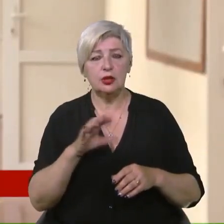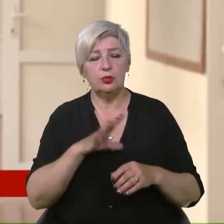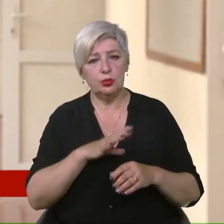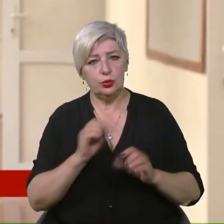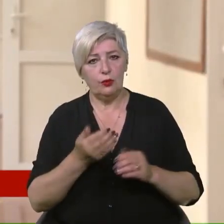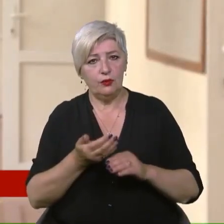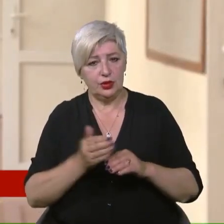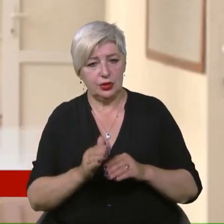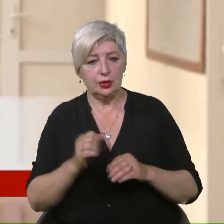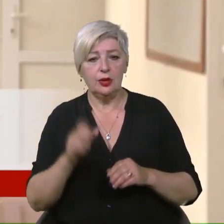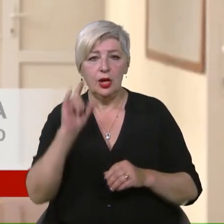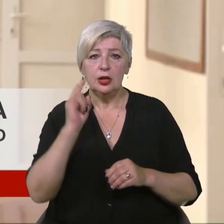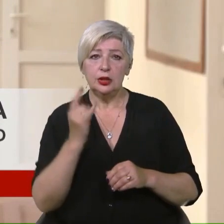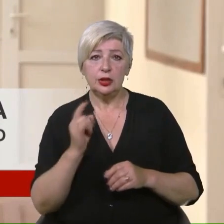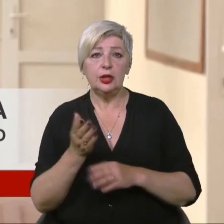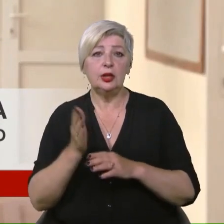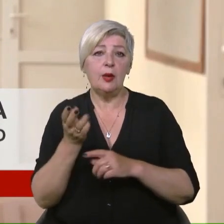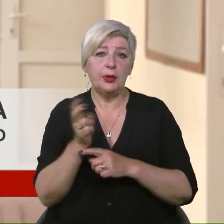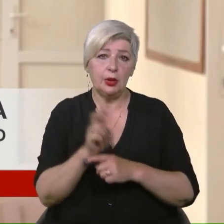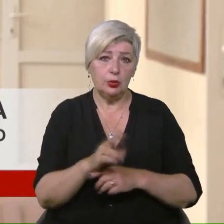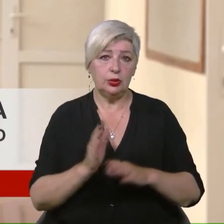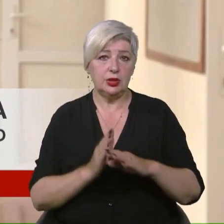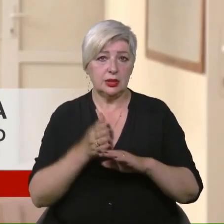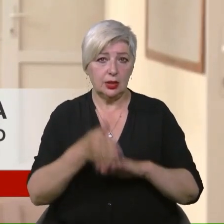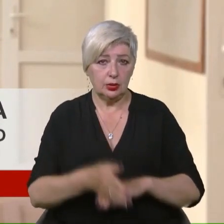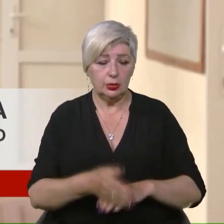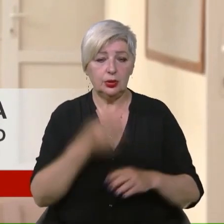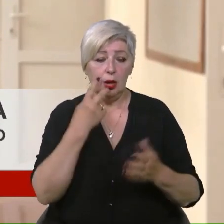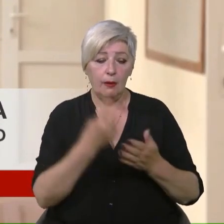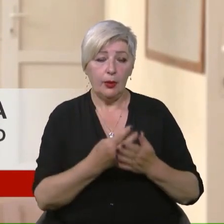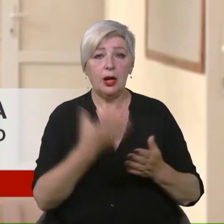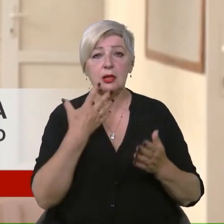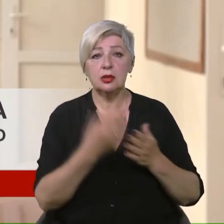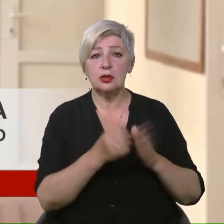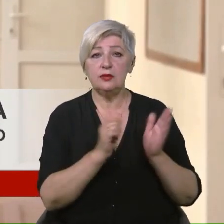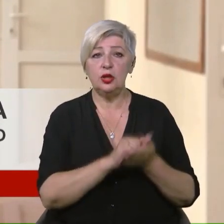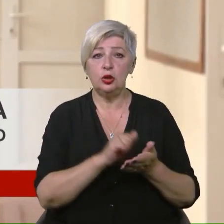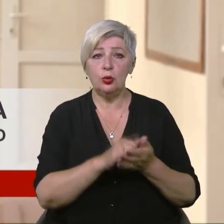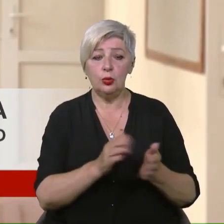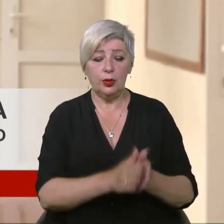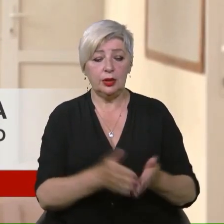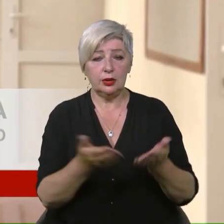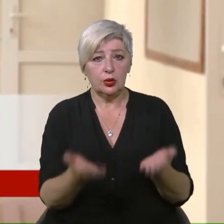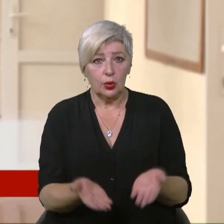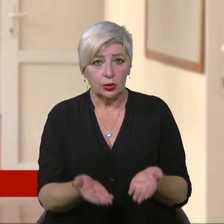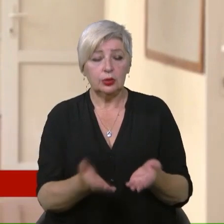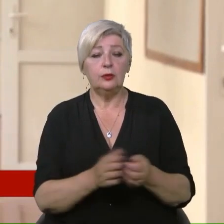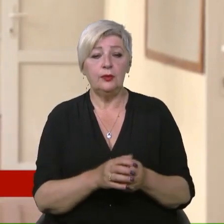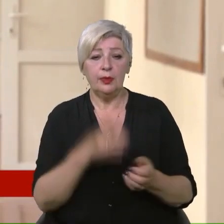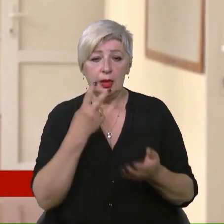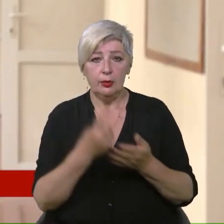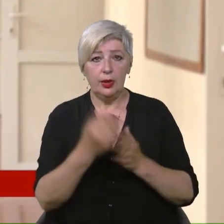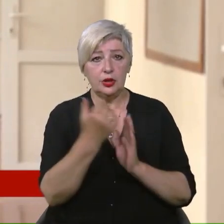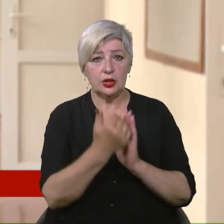Дитина приходить, заходить, пред'являє свій документ у розгорнутому вигляді, бачить